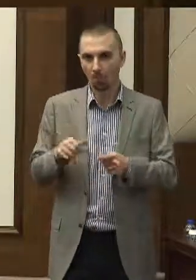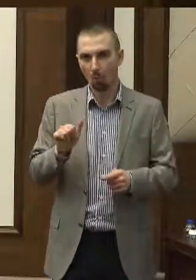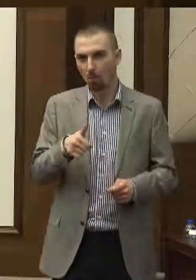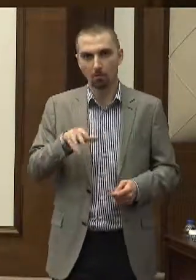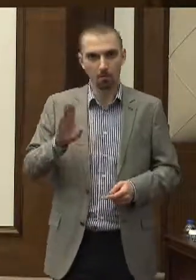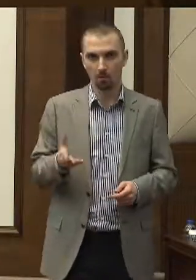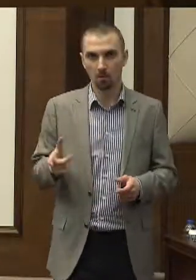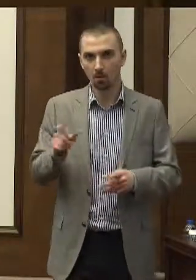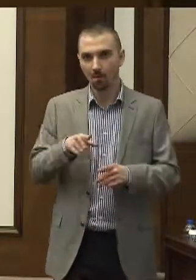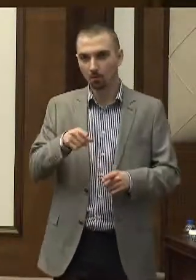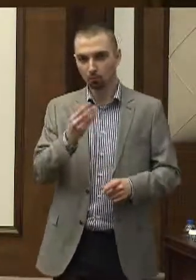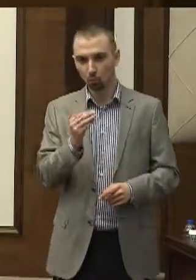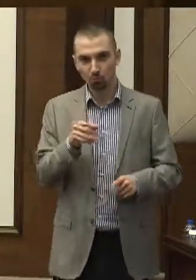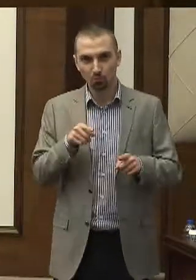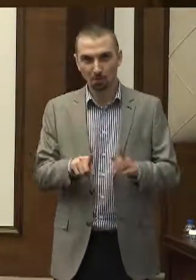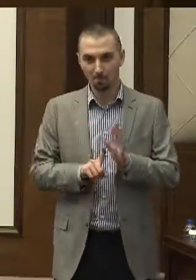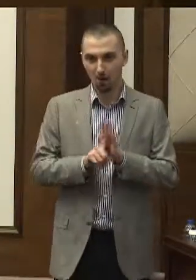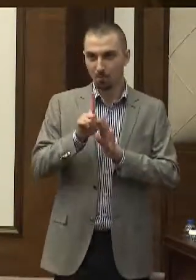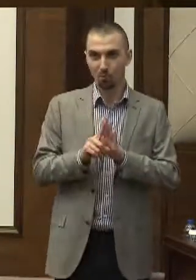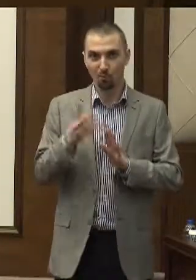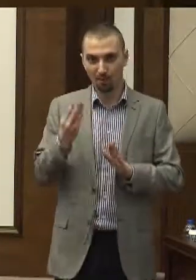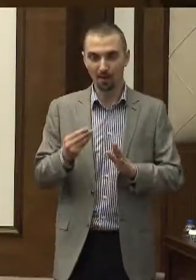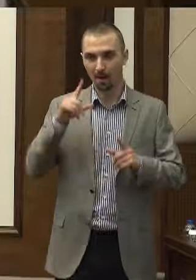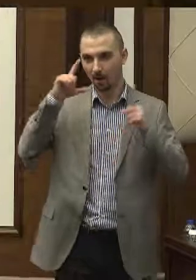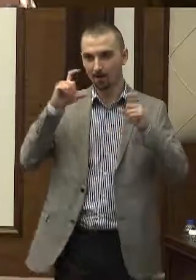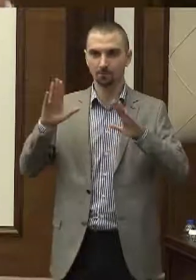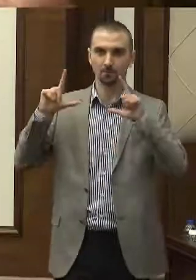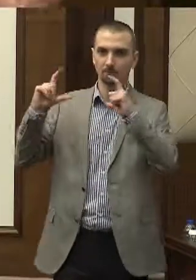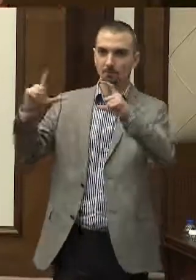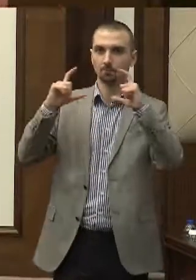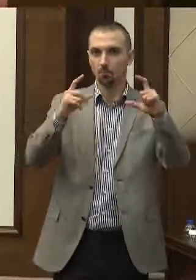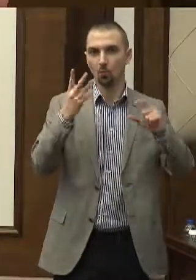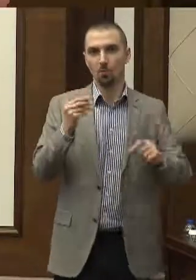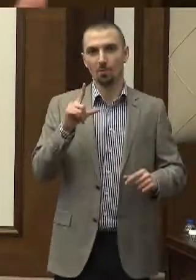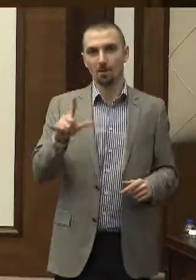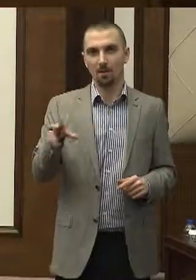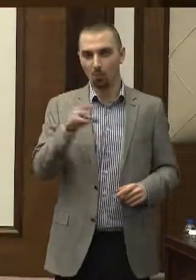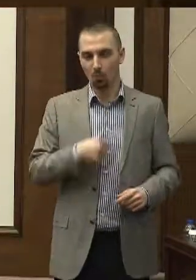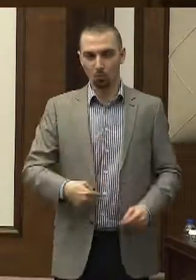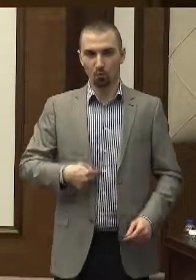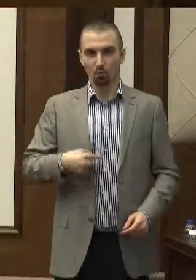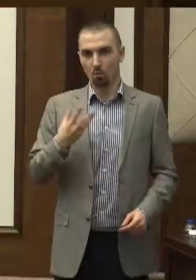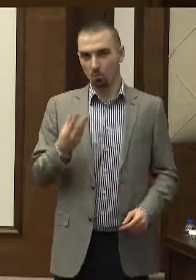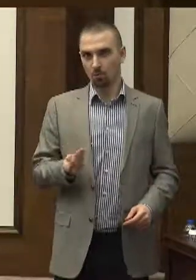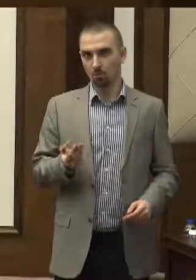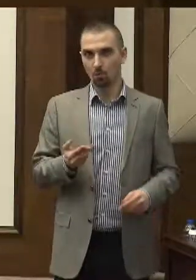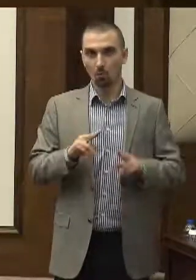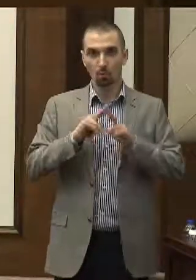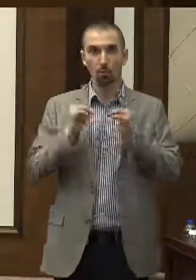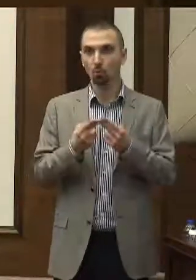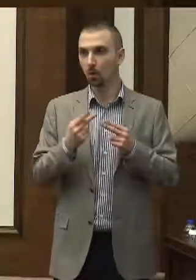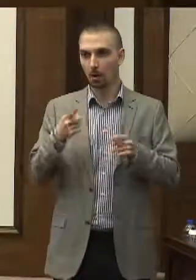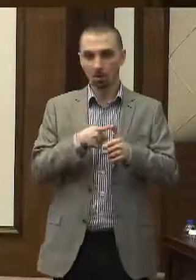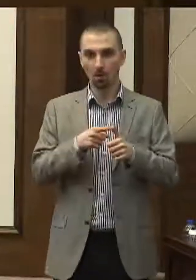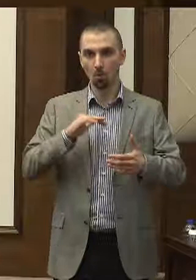O ailenin, o çocuğunun billboardlarda resmini görmekten hepimiz gururlanırız. Dünya birincisi güreşçimiz var. Var mı